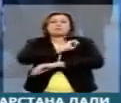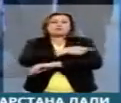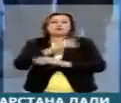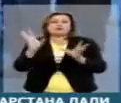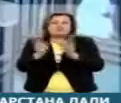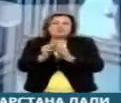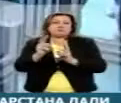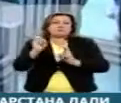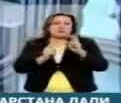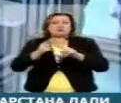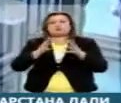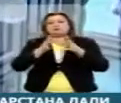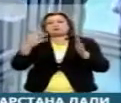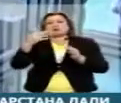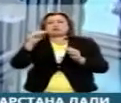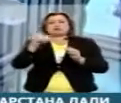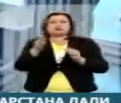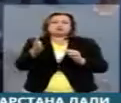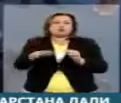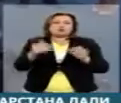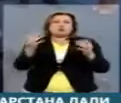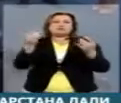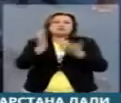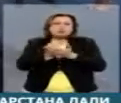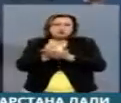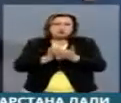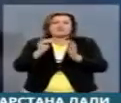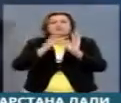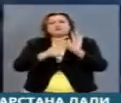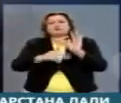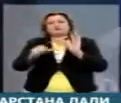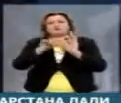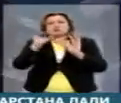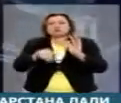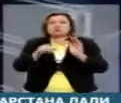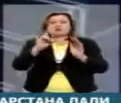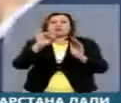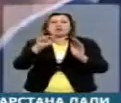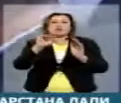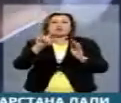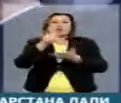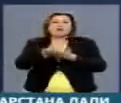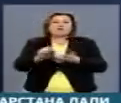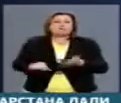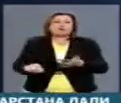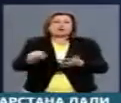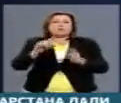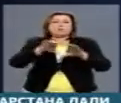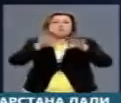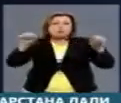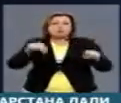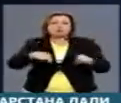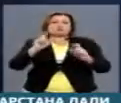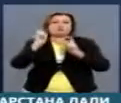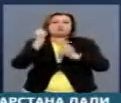совместных предприятий – это больше 40 тысяч единиц отлитых компонентов и 86 тысяч редукторов главных передач, ведущих мостов